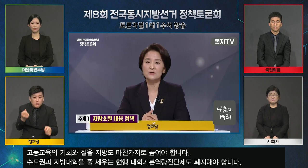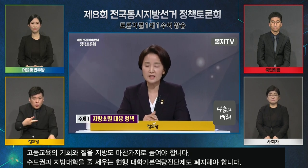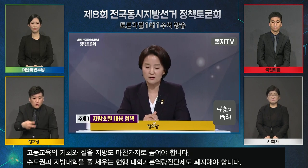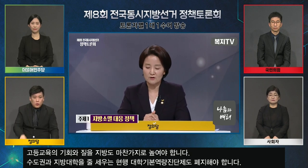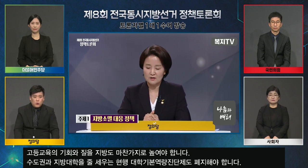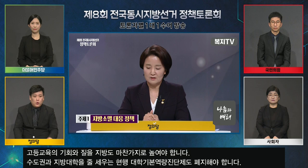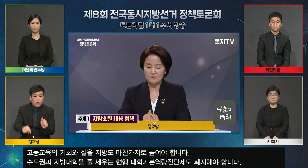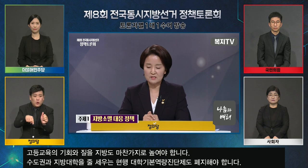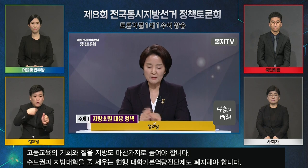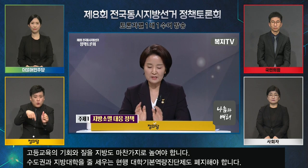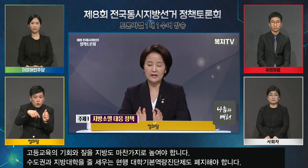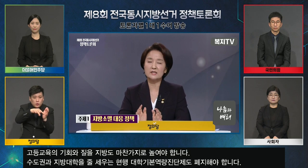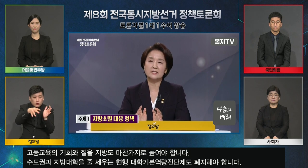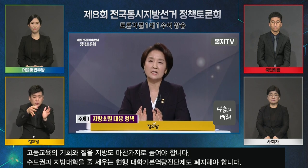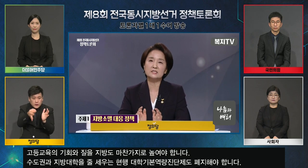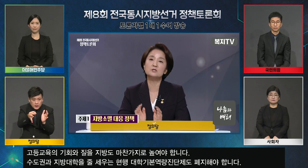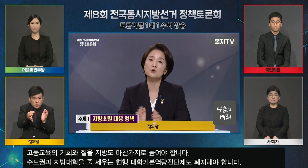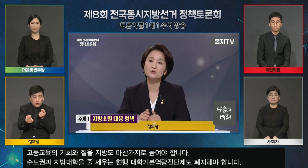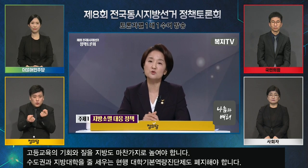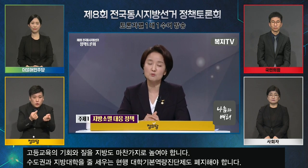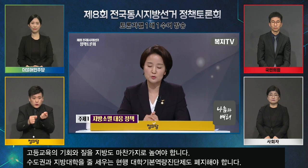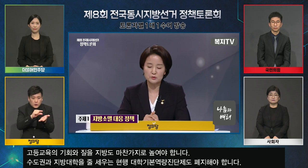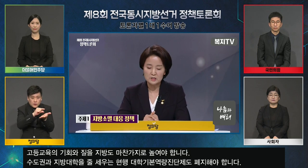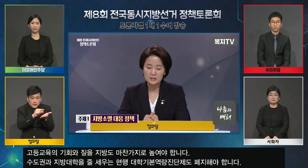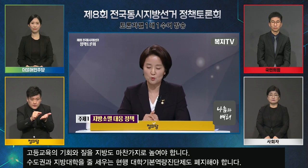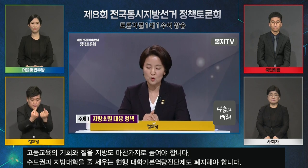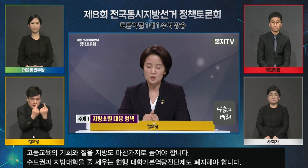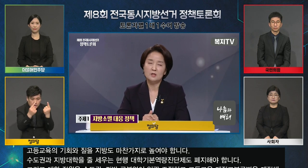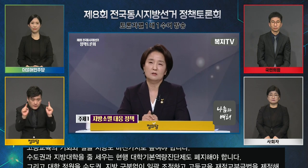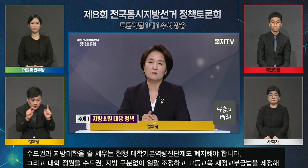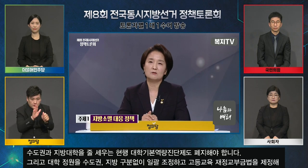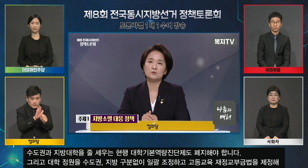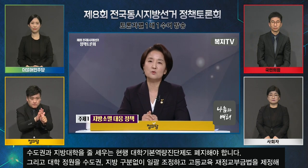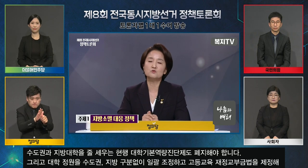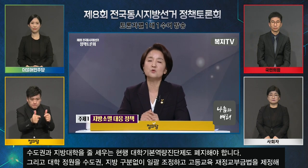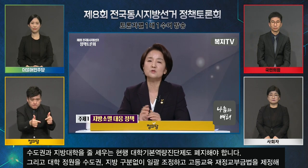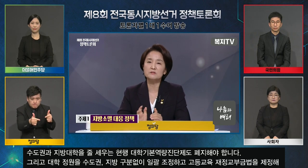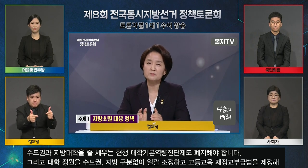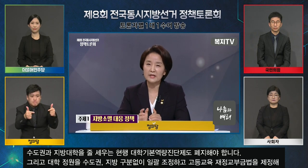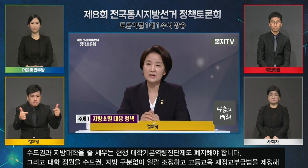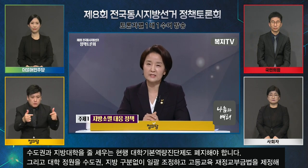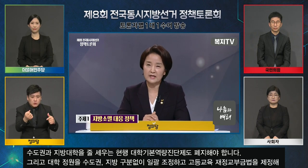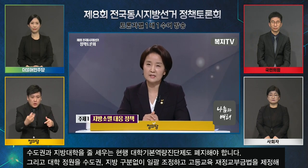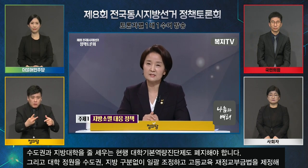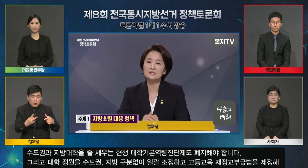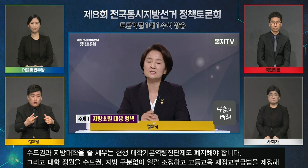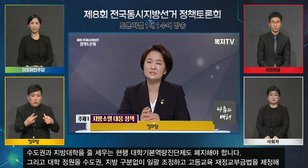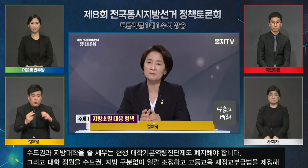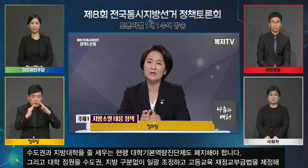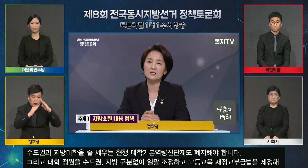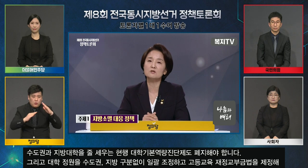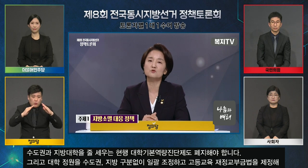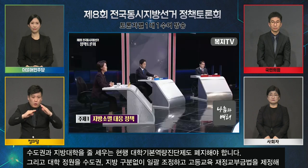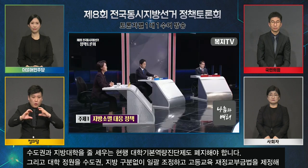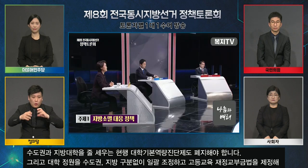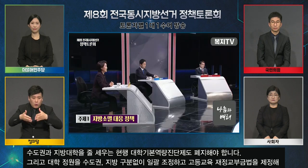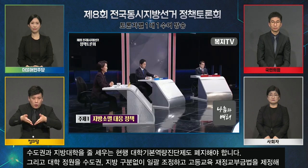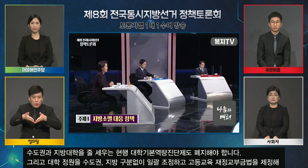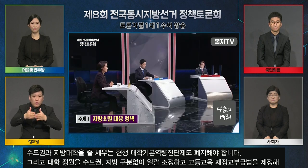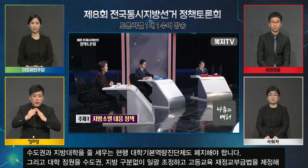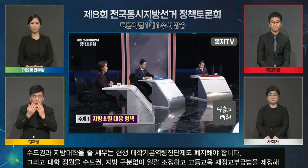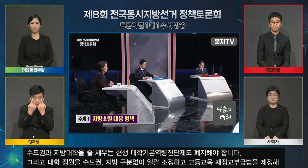제정해서 지방대학에 대한 지원 규모도 늘리고 또 국공립대학에 대한 특히 지방의